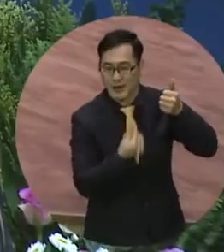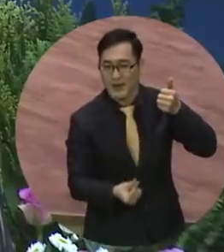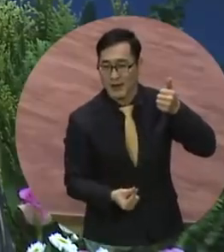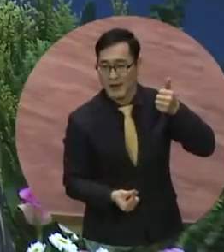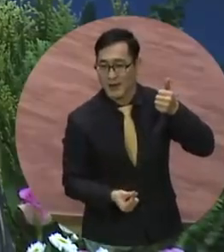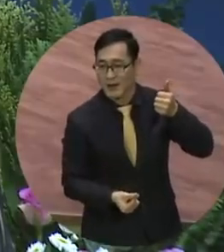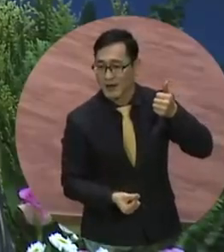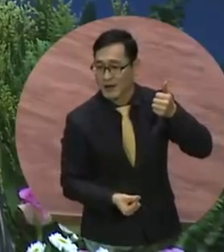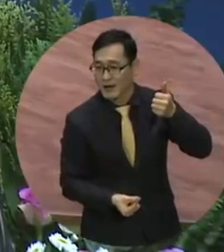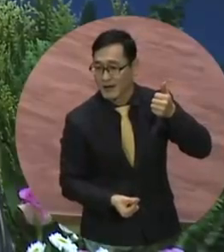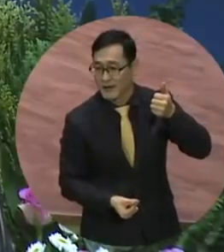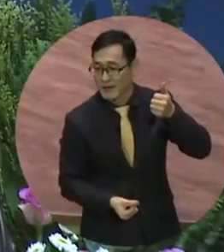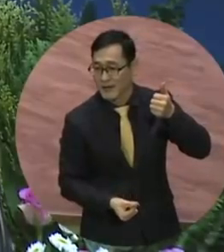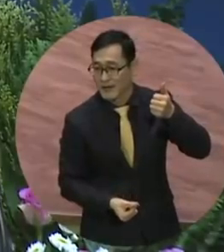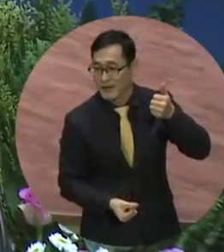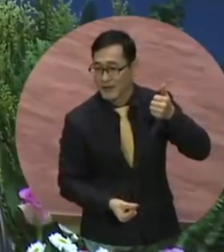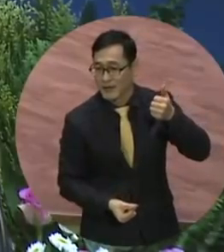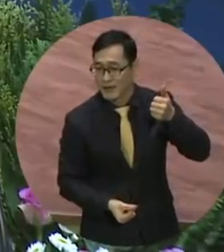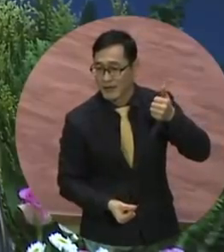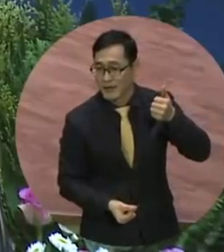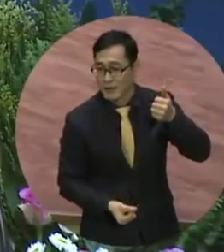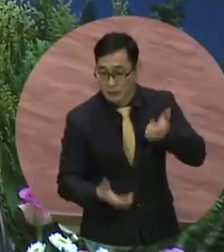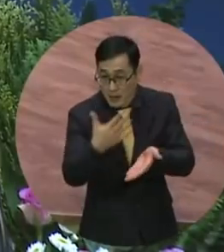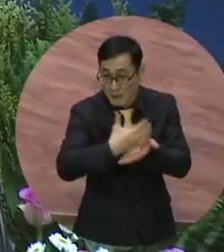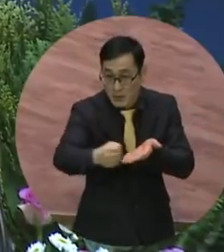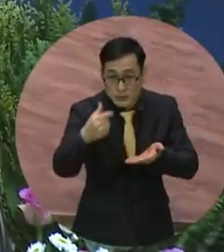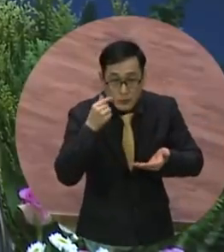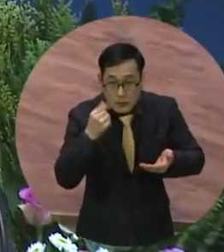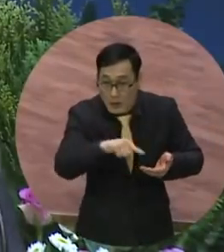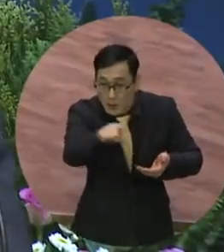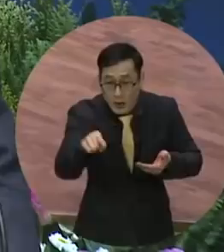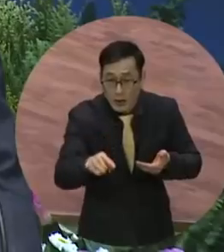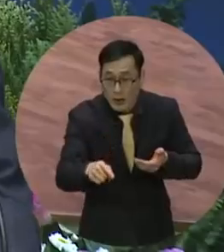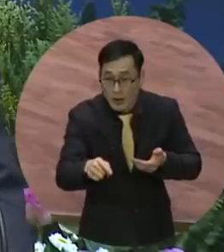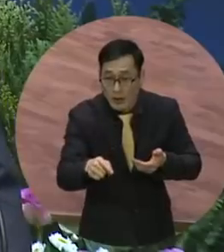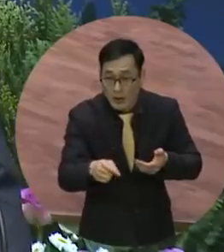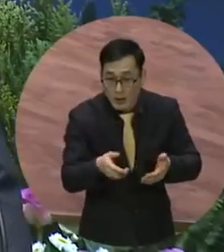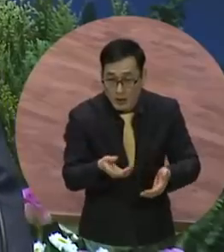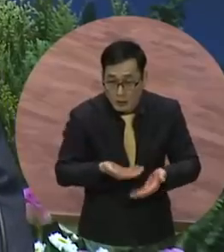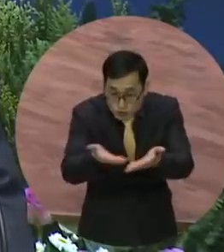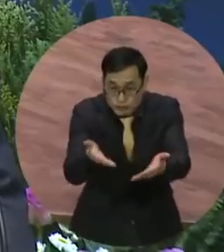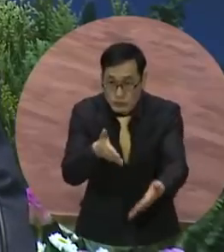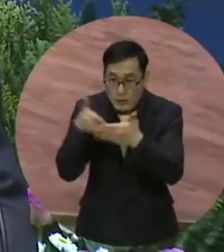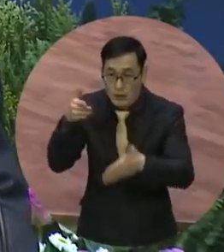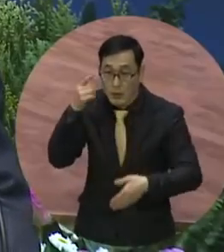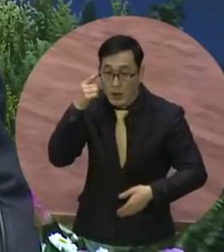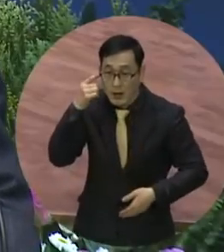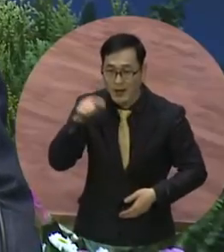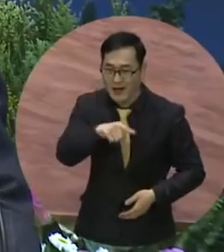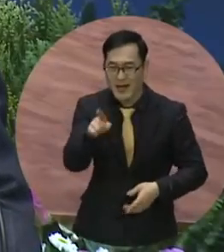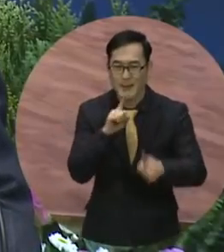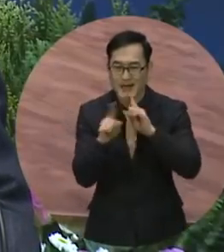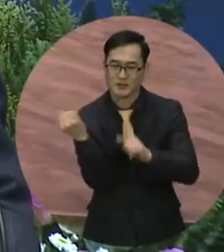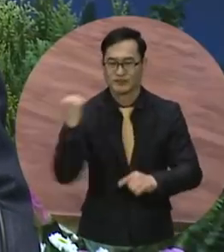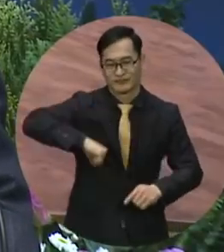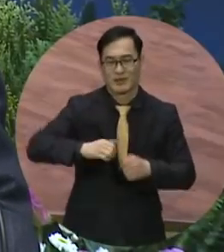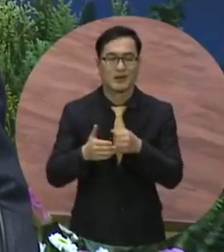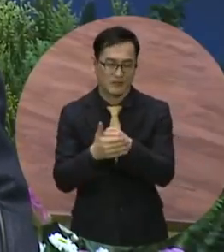주시기 원치 않겠냐 말이요. 그 왜 못 받아? 왜 못 받아? 딱 하나밖에 없어요. 말씀대로 살지 않아서 그래요.